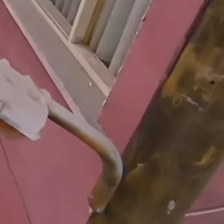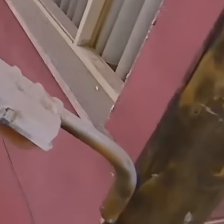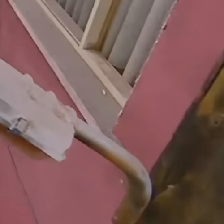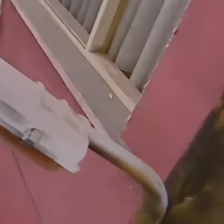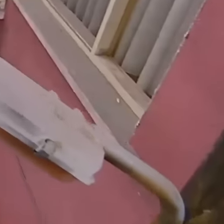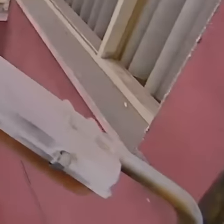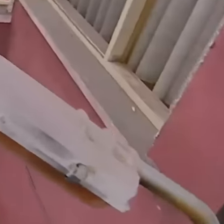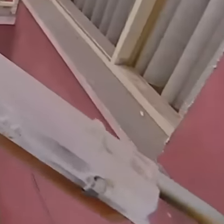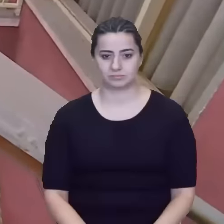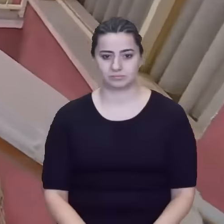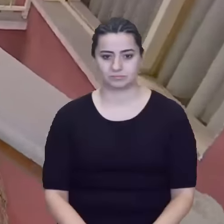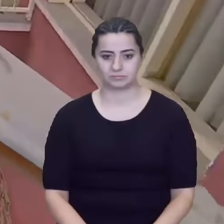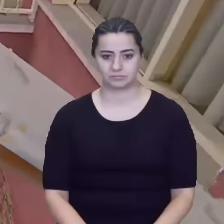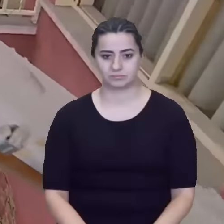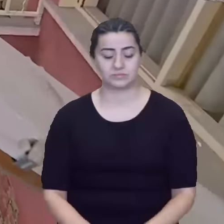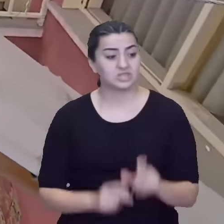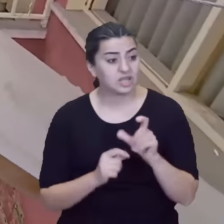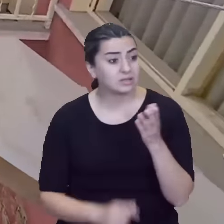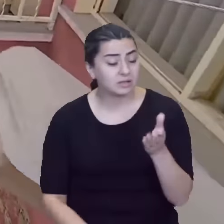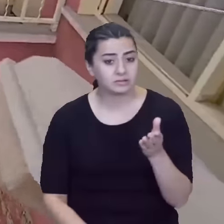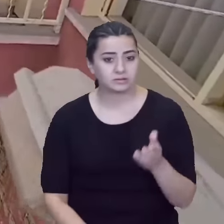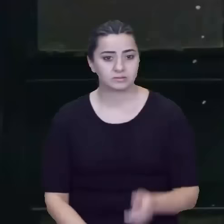Naz apartmandan çıktı. Çağatay!